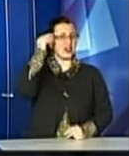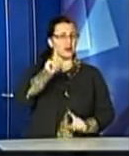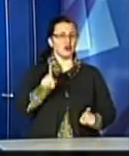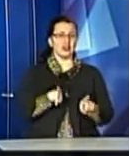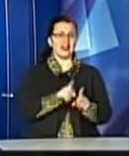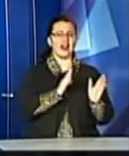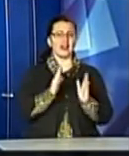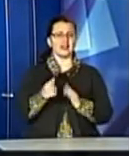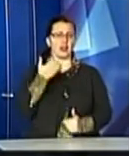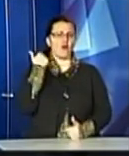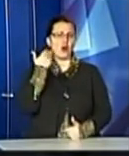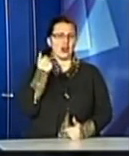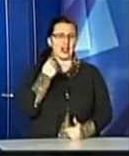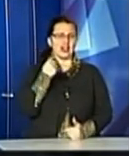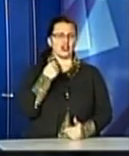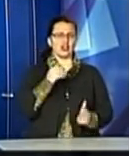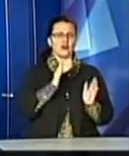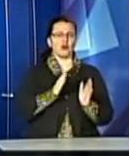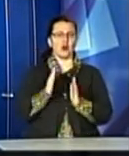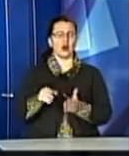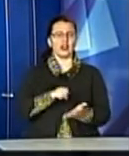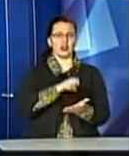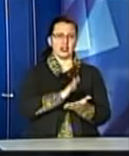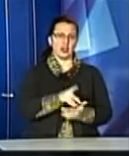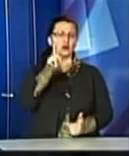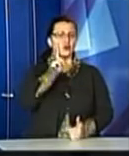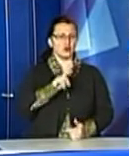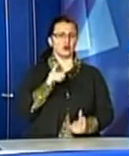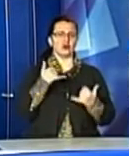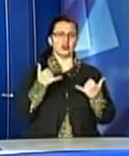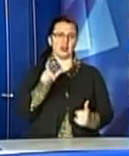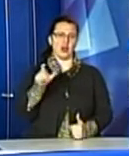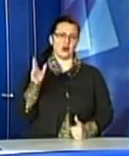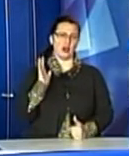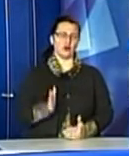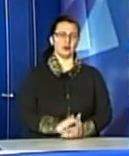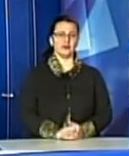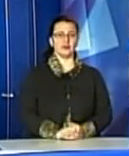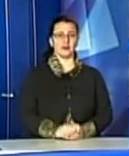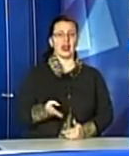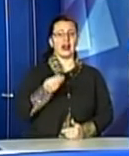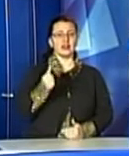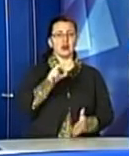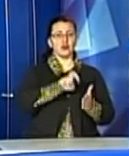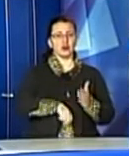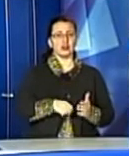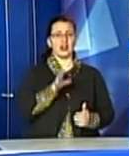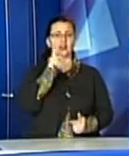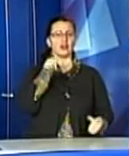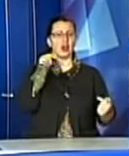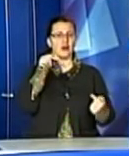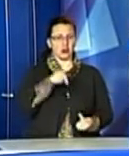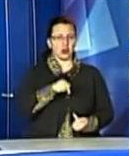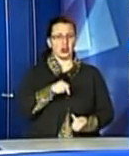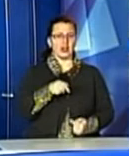та полегшить процедуру реєстрації і буде зручнішою для клієнтів. Сплачує податки чесно і біди не буде.